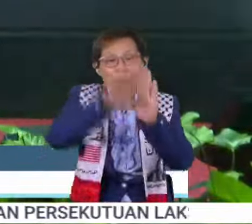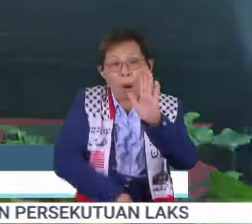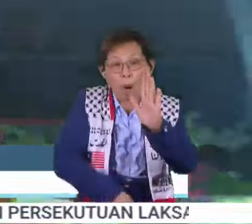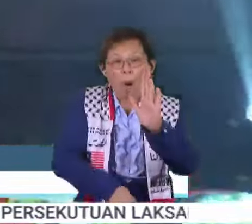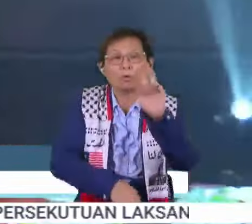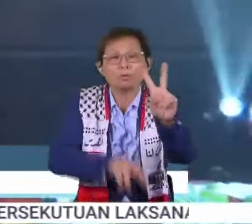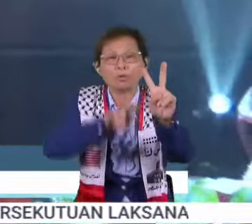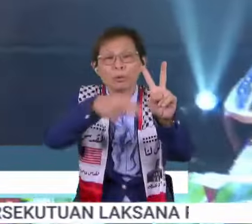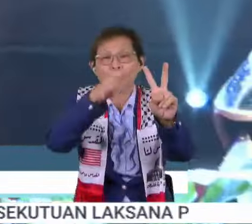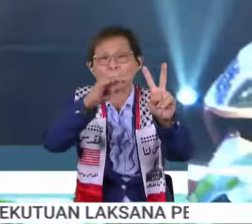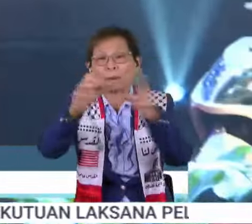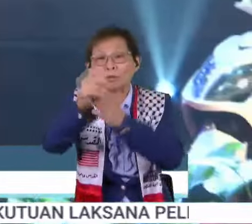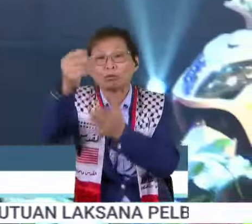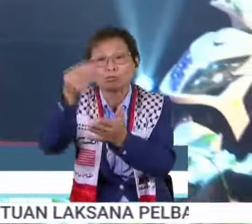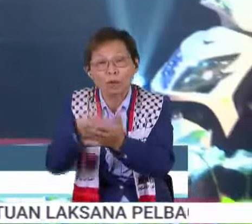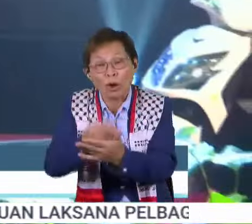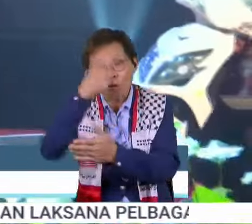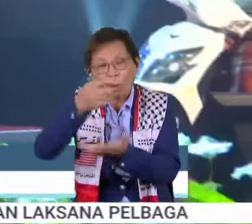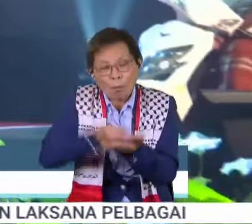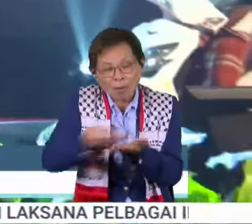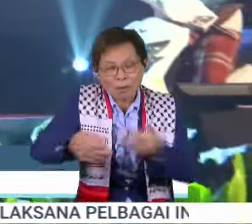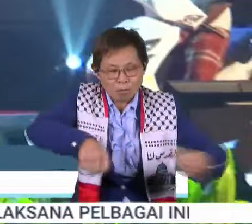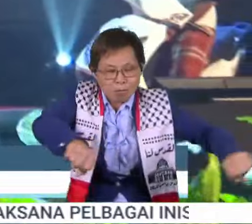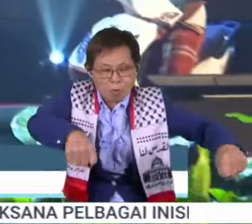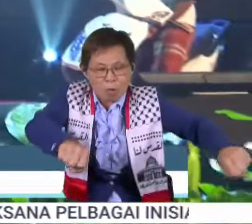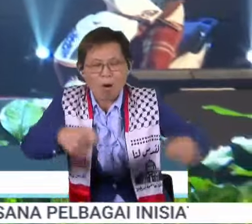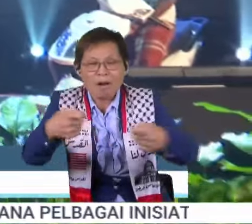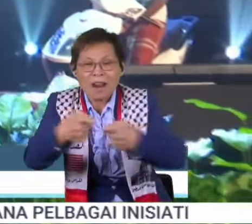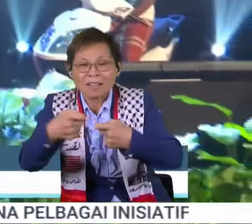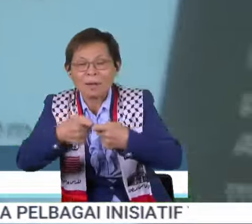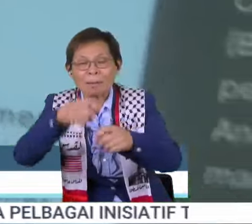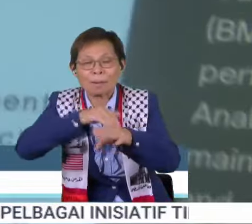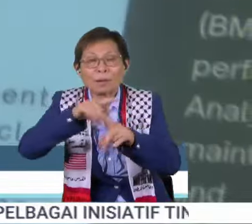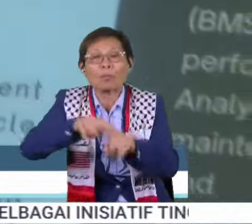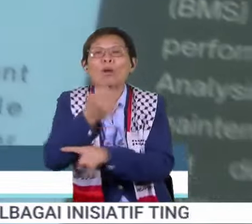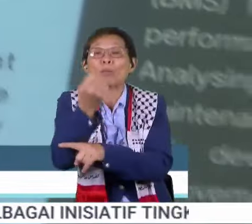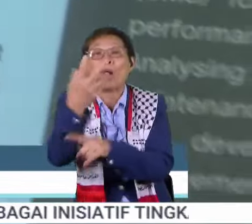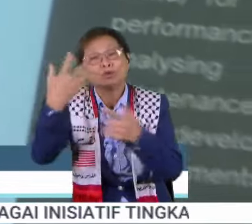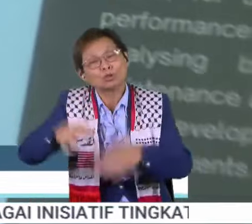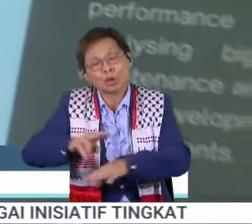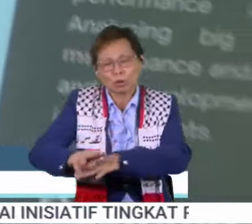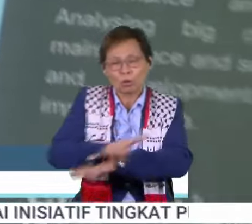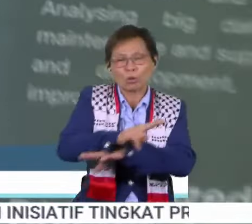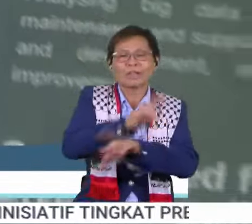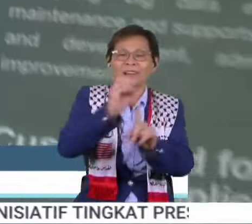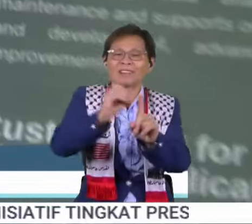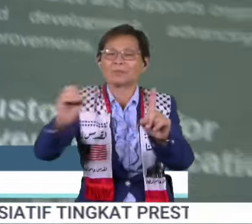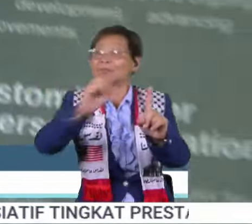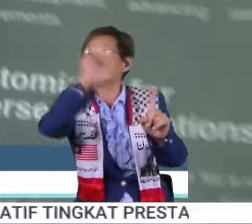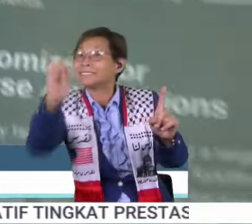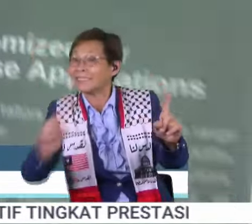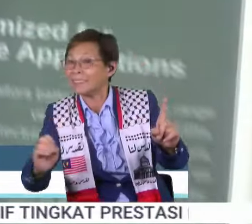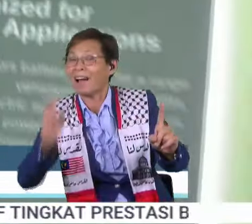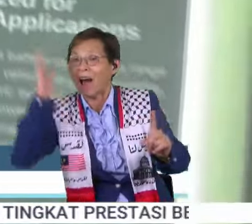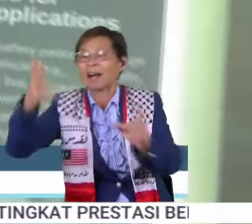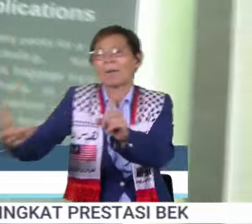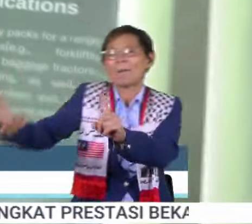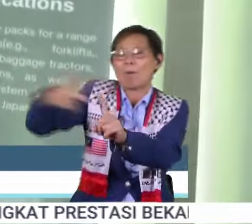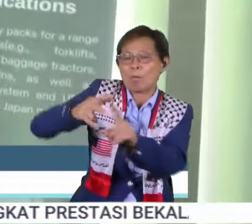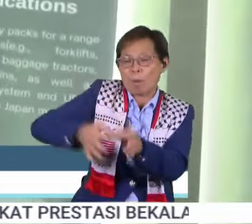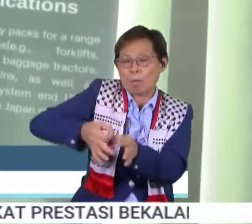sehingga RM2,400 untuk pembelian motosikal elektrik Disember lalu telah digunakan sepenuhnya. Pihaknya